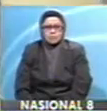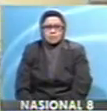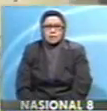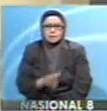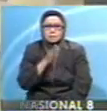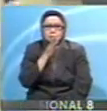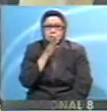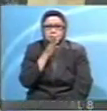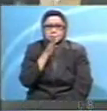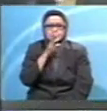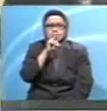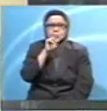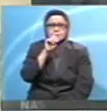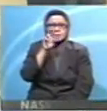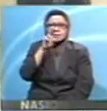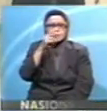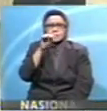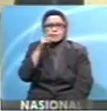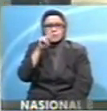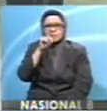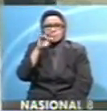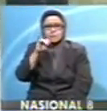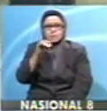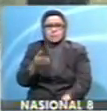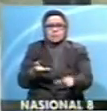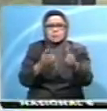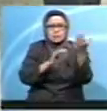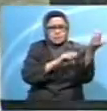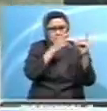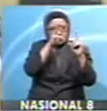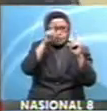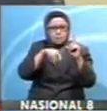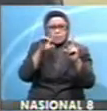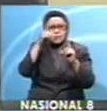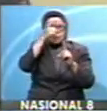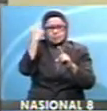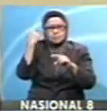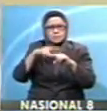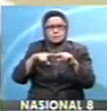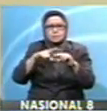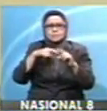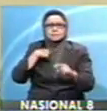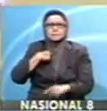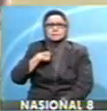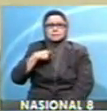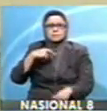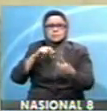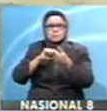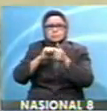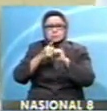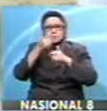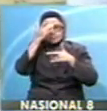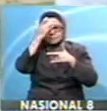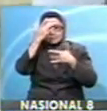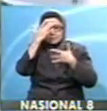ibunya Nur hasniza saidin meninggal dunia 16 ogos tahun lalu akibat jangkitan kuman pada paru-paru Semenjak itu anak